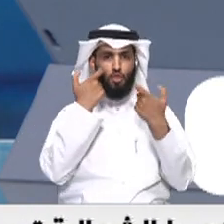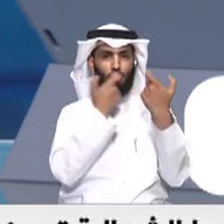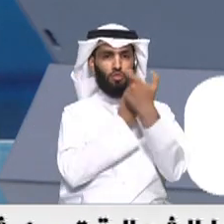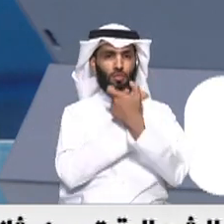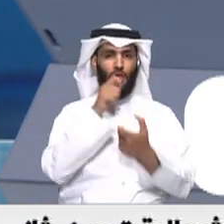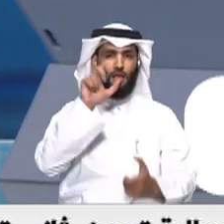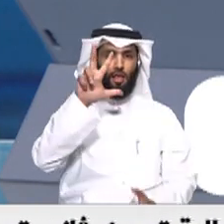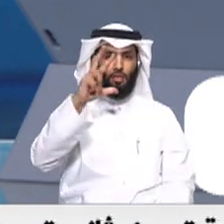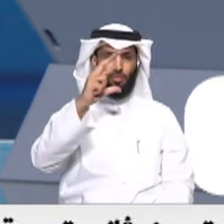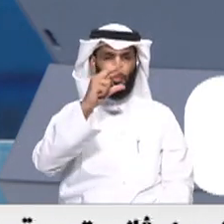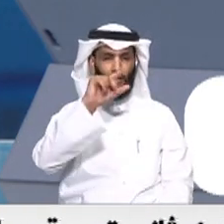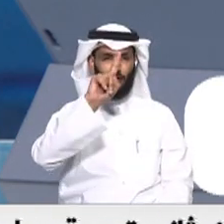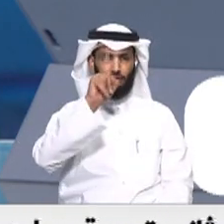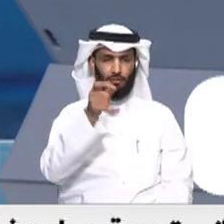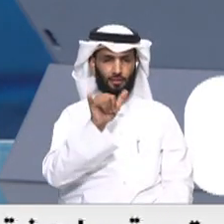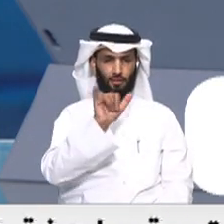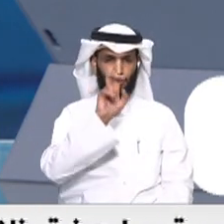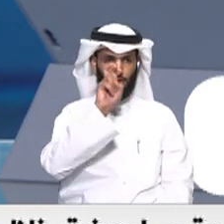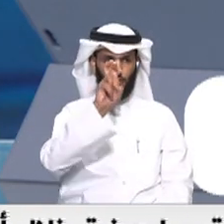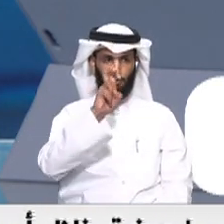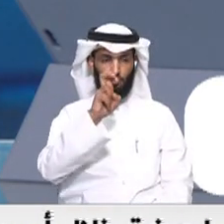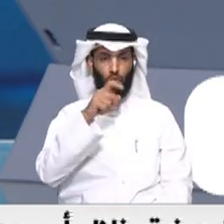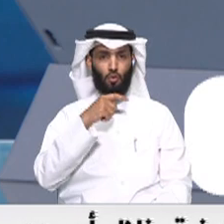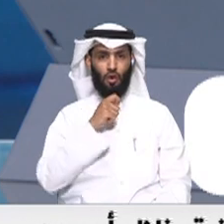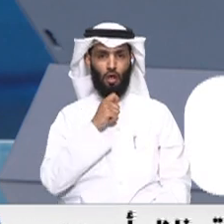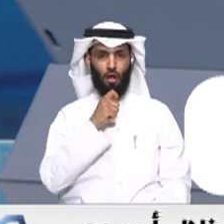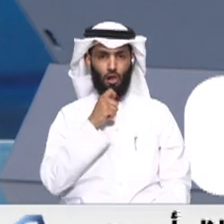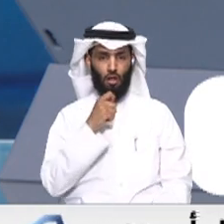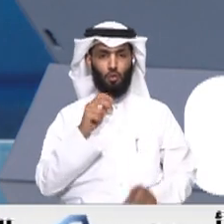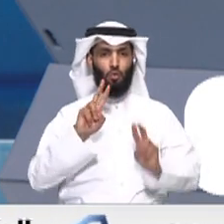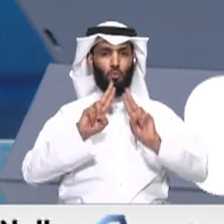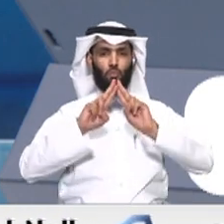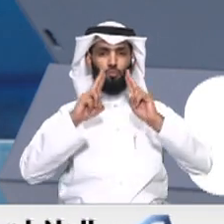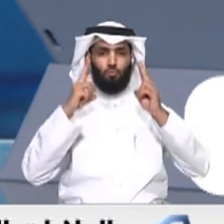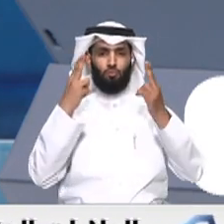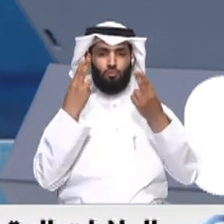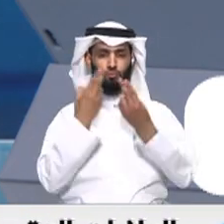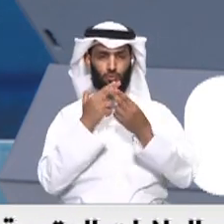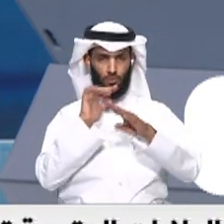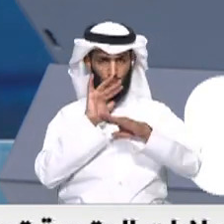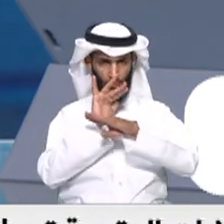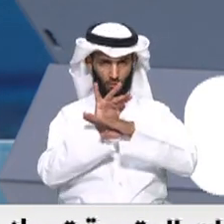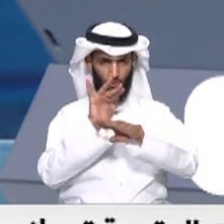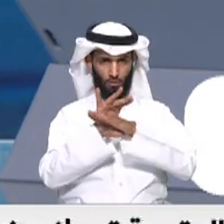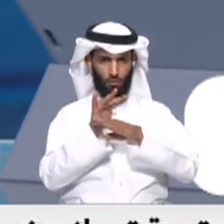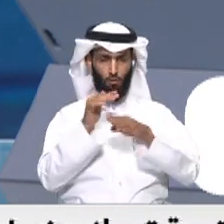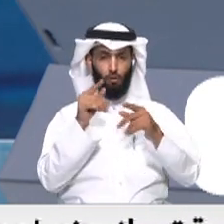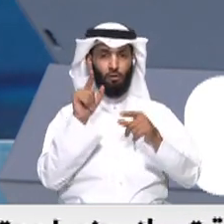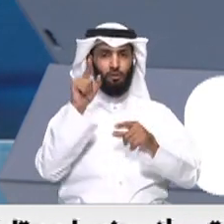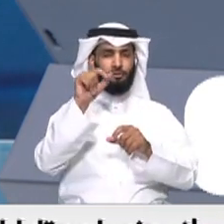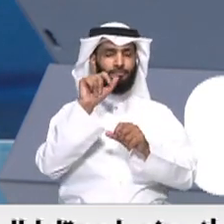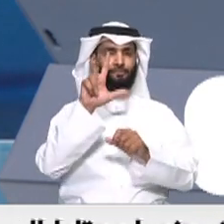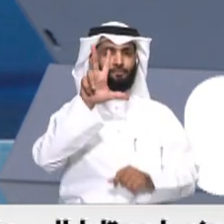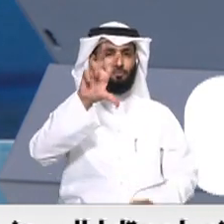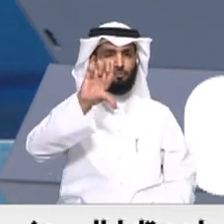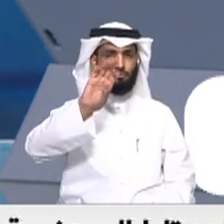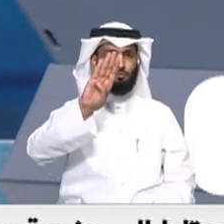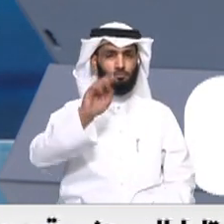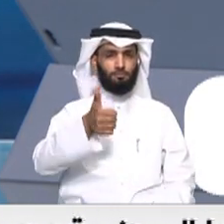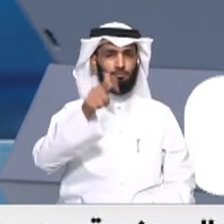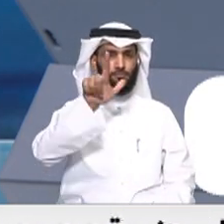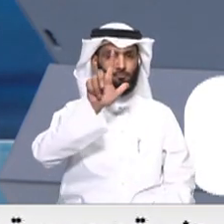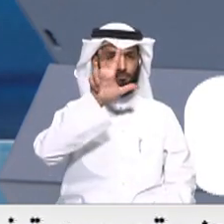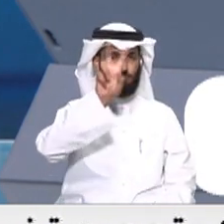الفصام في كلمة له أمام المؤتمر بالدور الريادي الذي تطلع به الوكالة الذرية، وخاصة